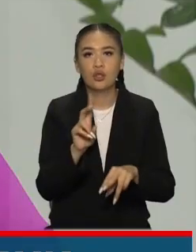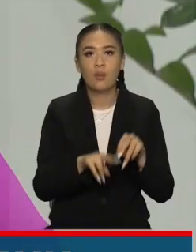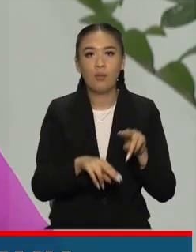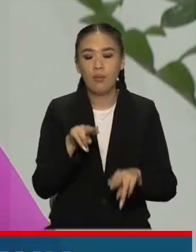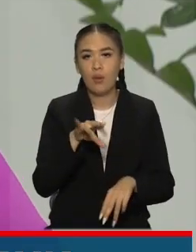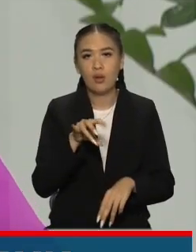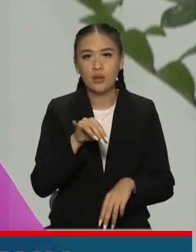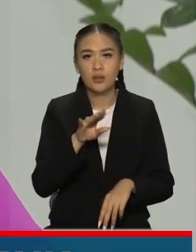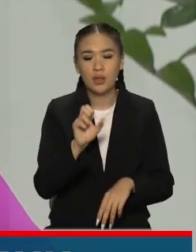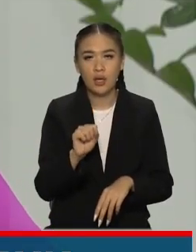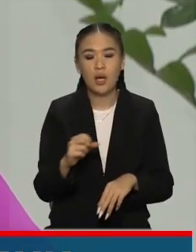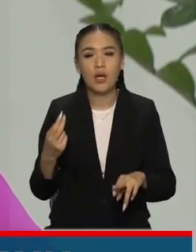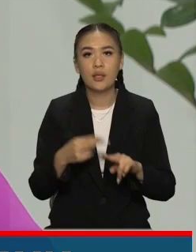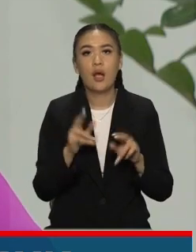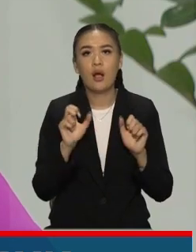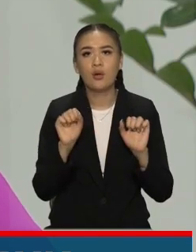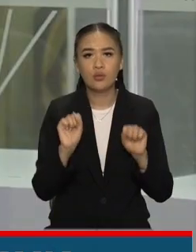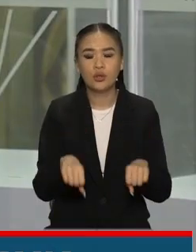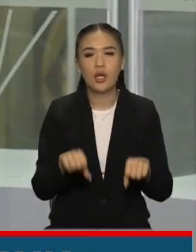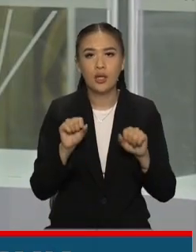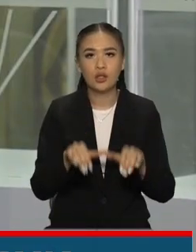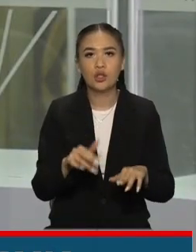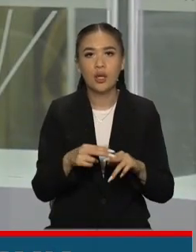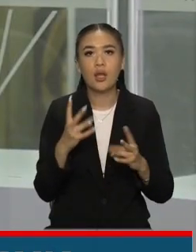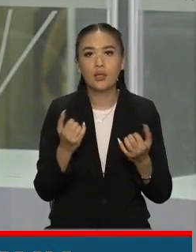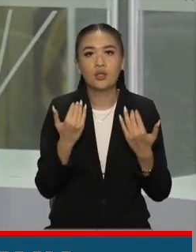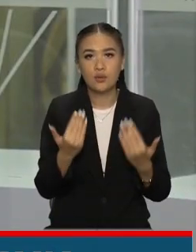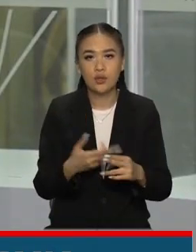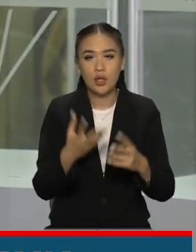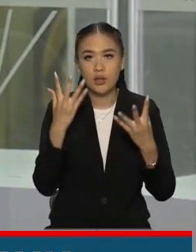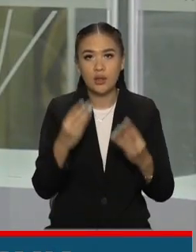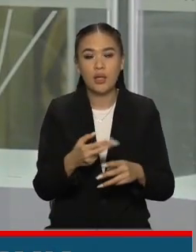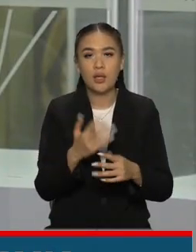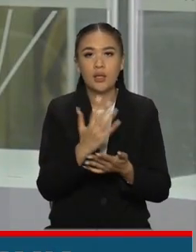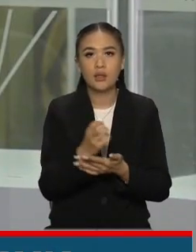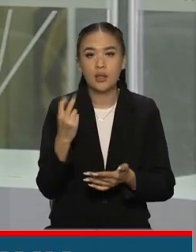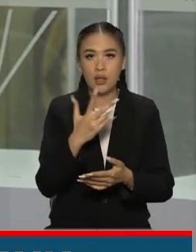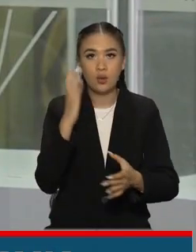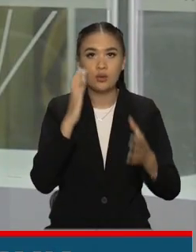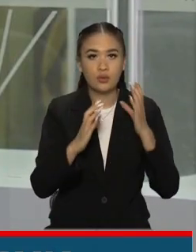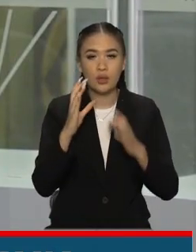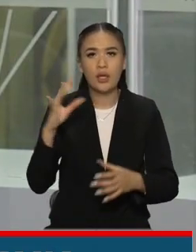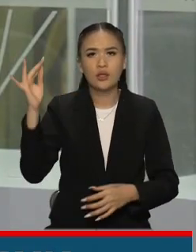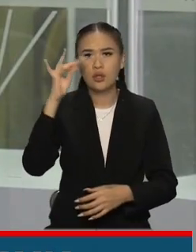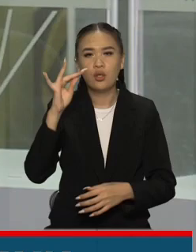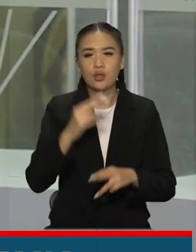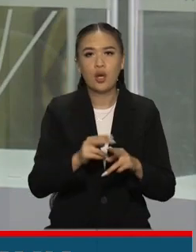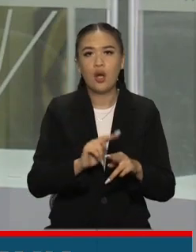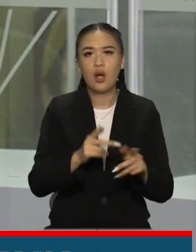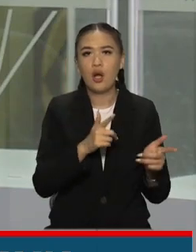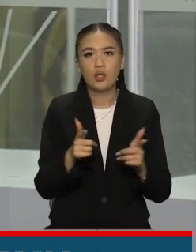этом направлении. И как можно решить эту проблему? На сегодняшний день у нас есть порядка 3 университетов, которые исторически формируют и